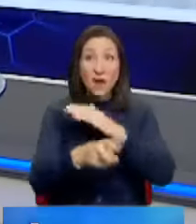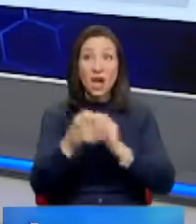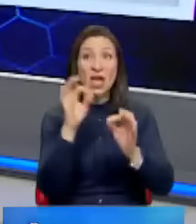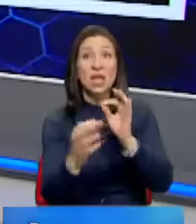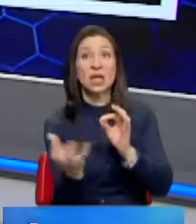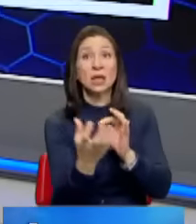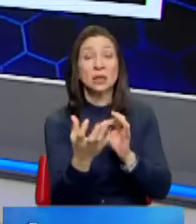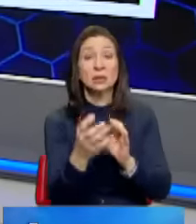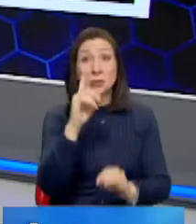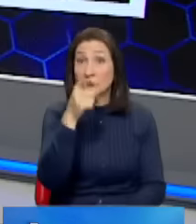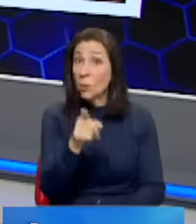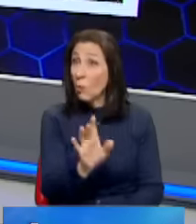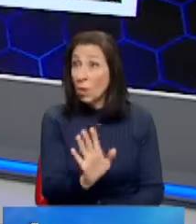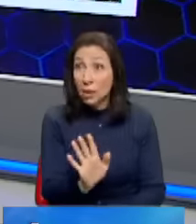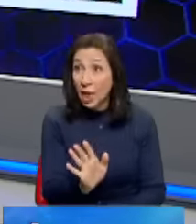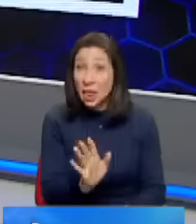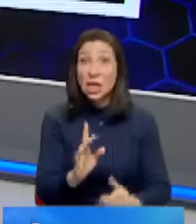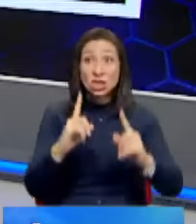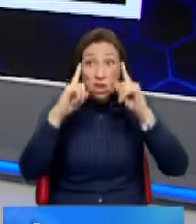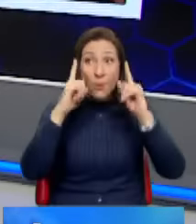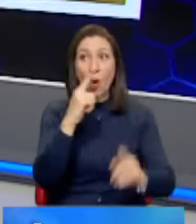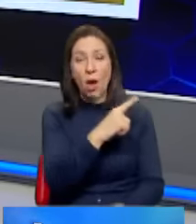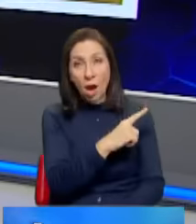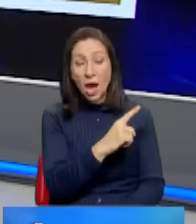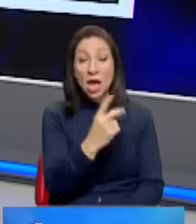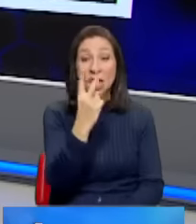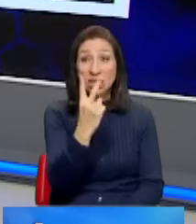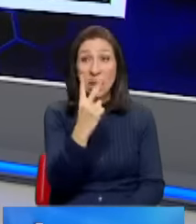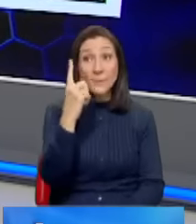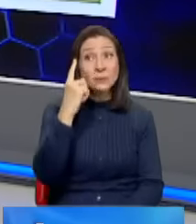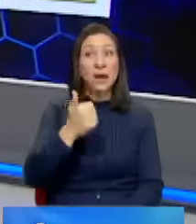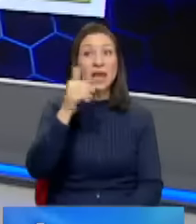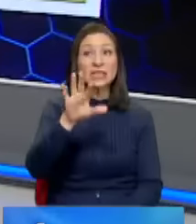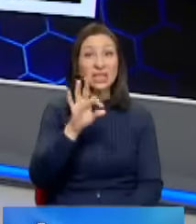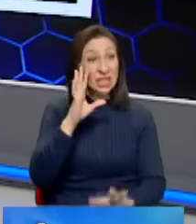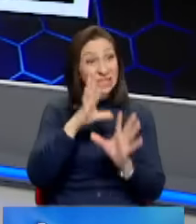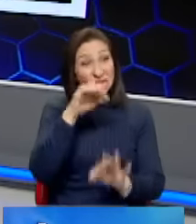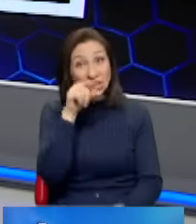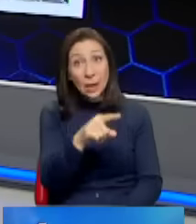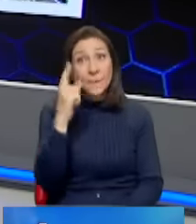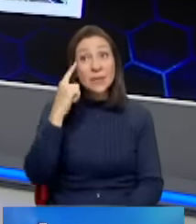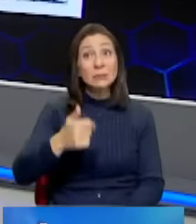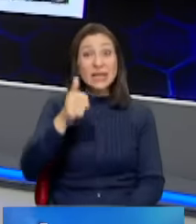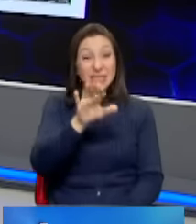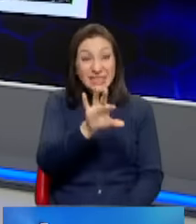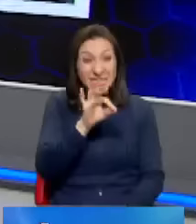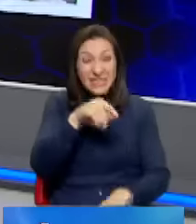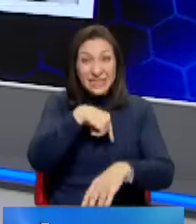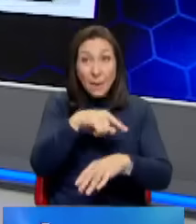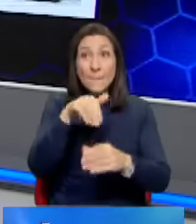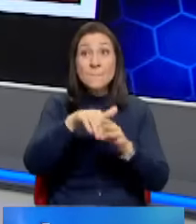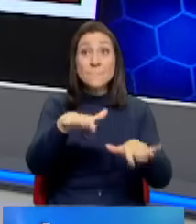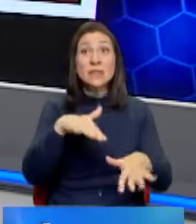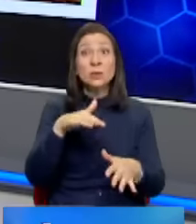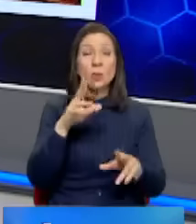verildi. Sadece bununla da sınırlı değil. Japonya'da ikinci kez başbakan seçilen kişi, başbakan seçildiği sırada